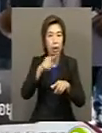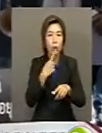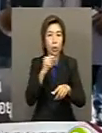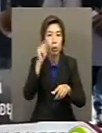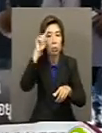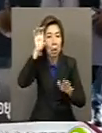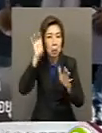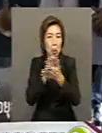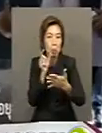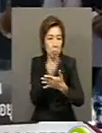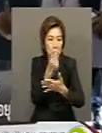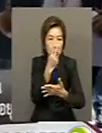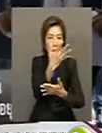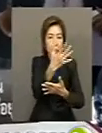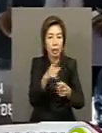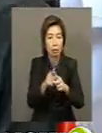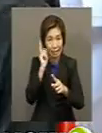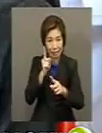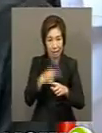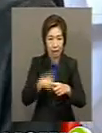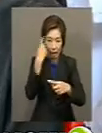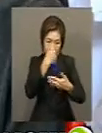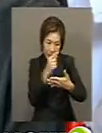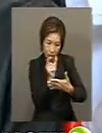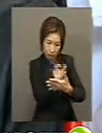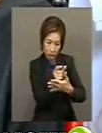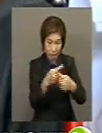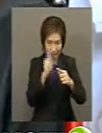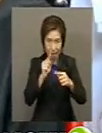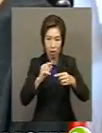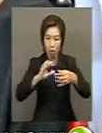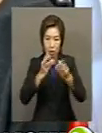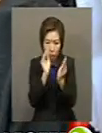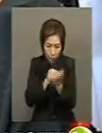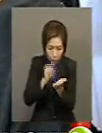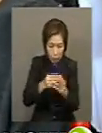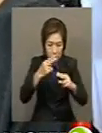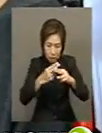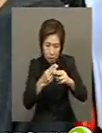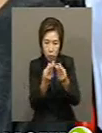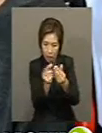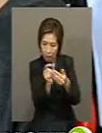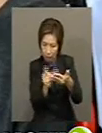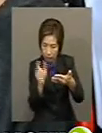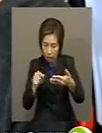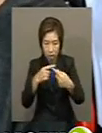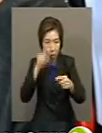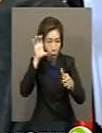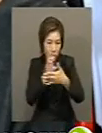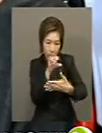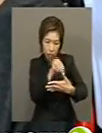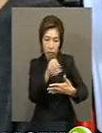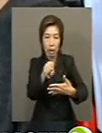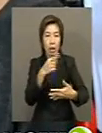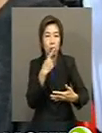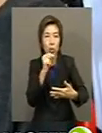ม่ได้ขอเช็คเอกสารตัวจริงว่าเอ๊ะตกลงใบหน้าที่มันอยู่ในบัตรประชาชนเนี่ยมันใช่ตัวจริงหรือเปล่านะครับพอได้ซิมใหม่ก็ไปขอเป